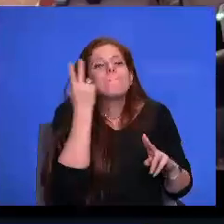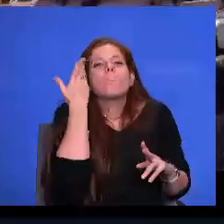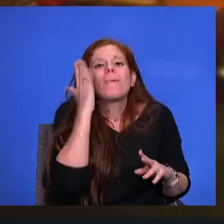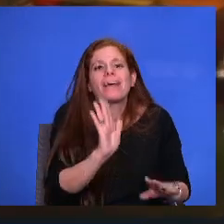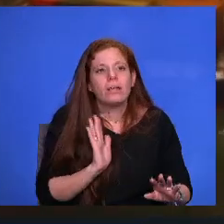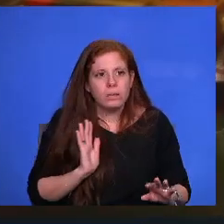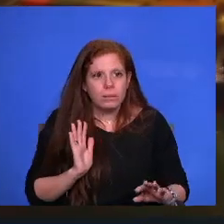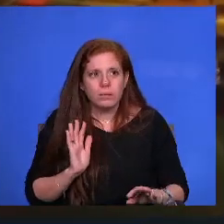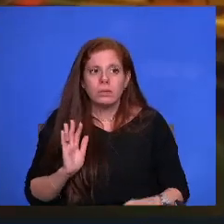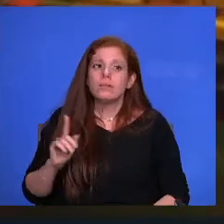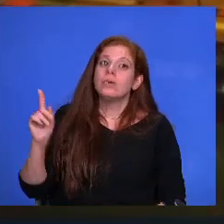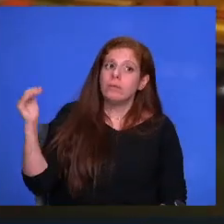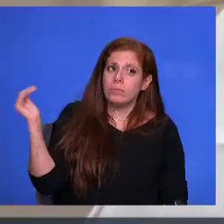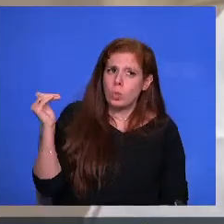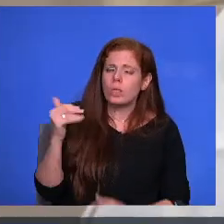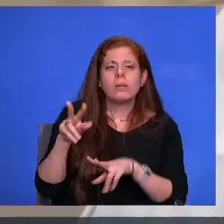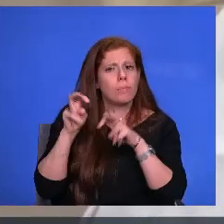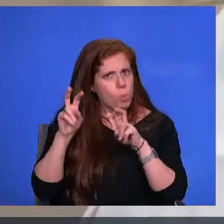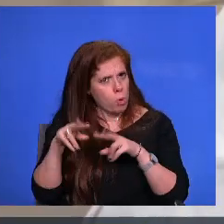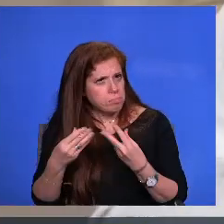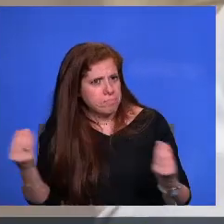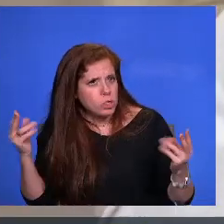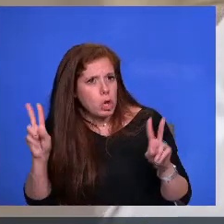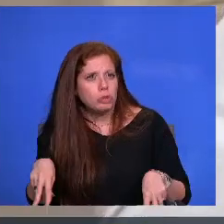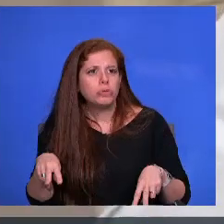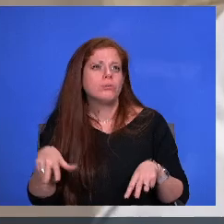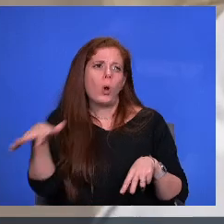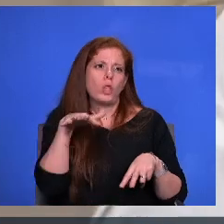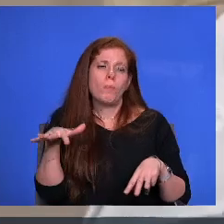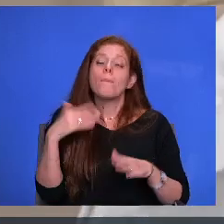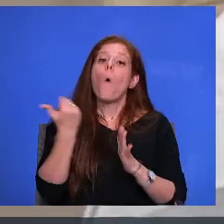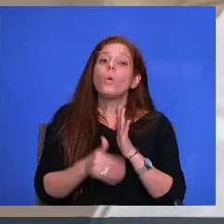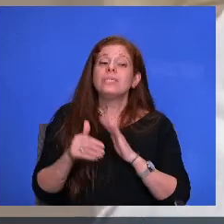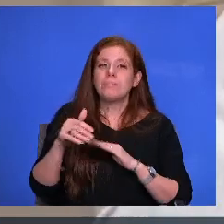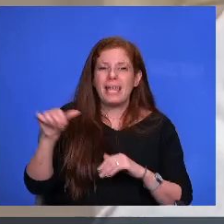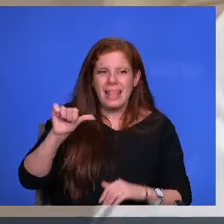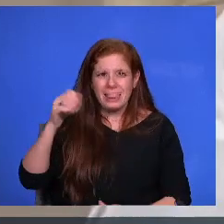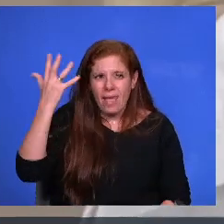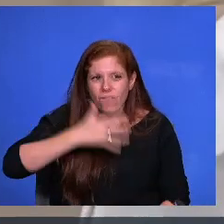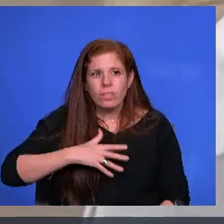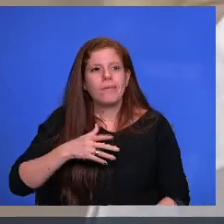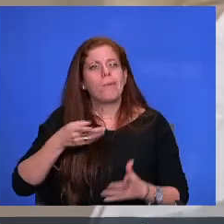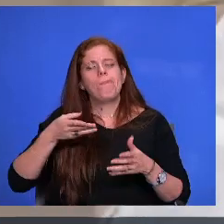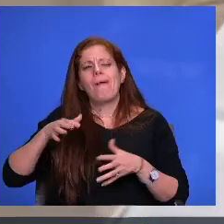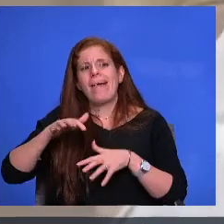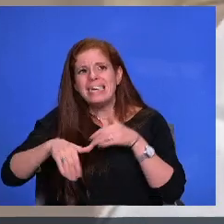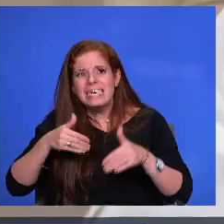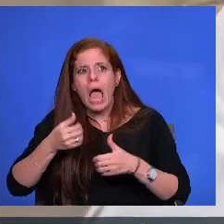العربية السعودية في قطاعات مختلفة في القطاع النفطي في التعدين في السياحة